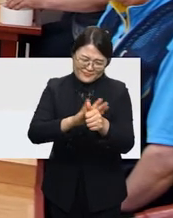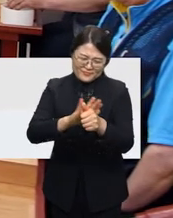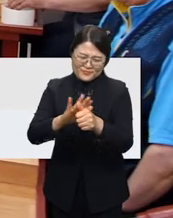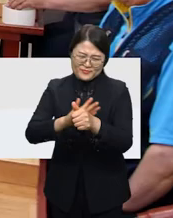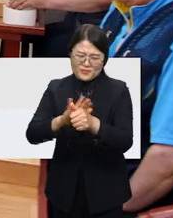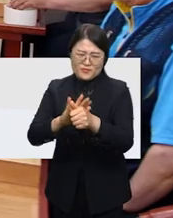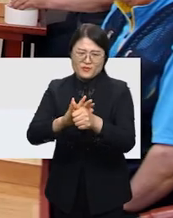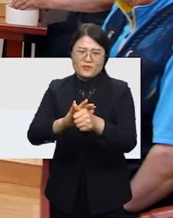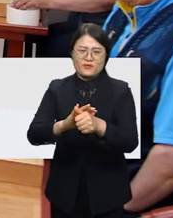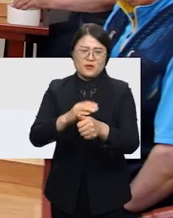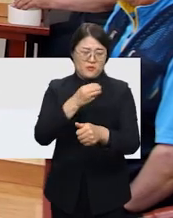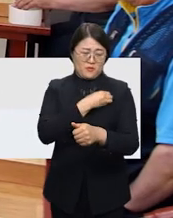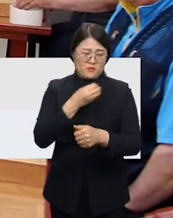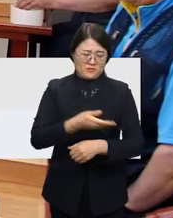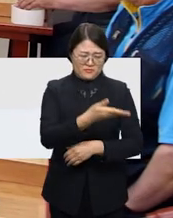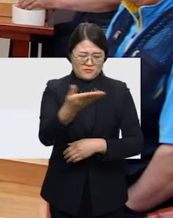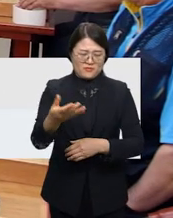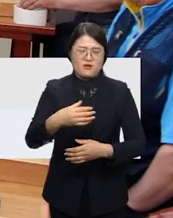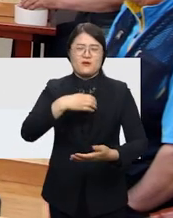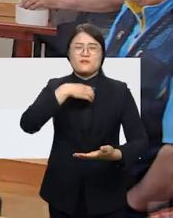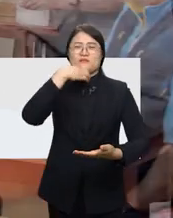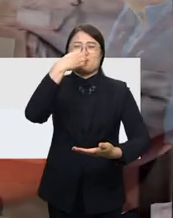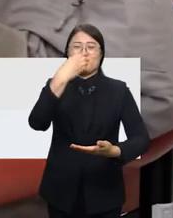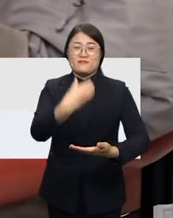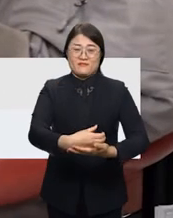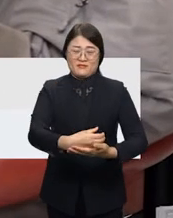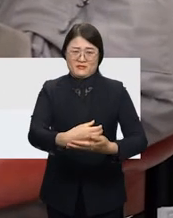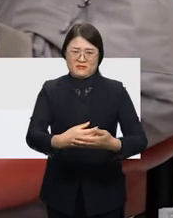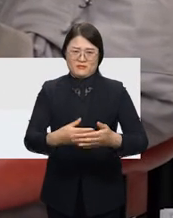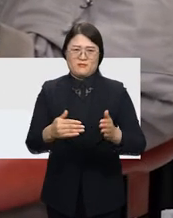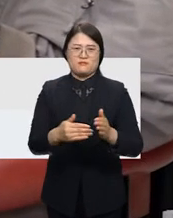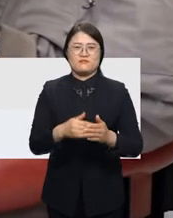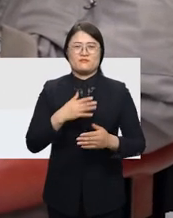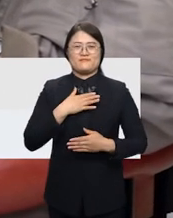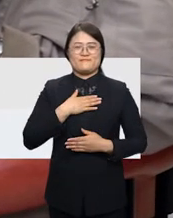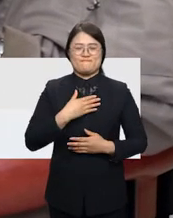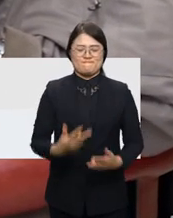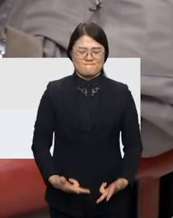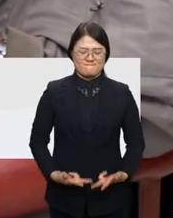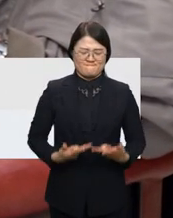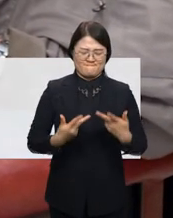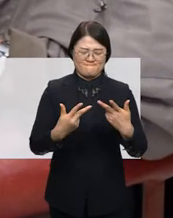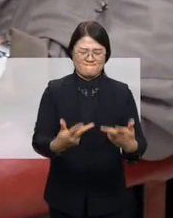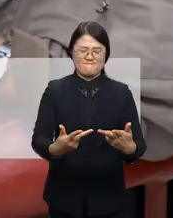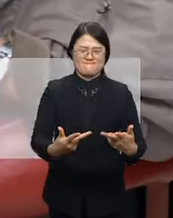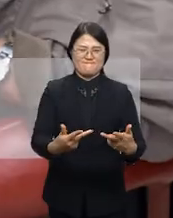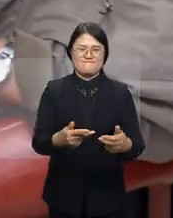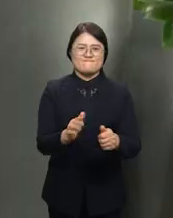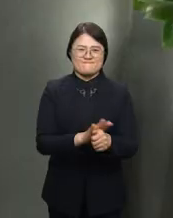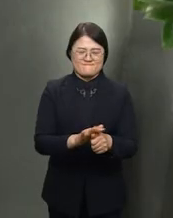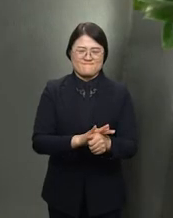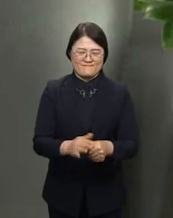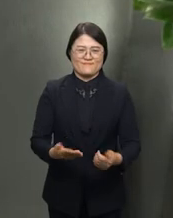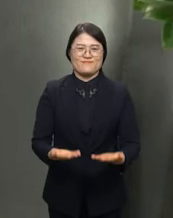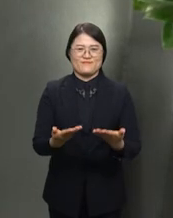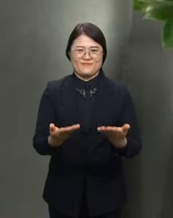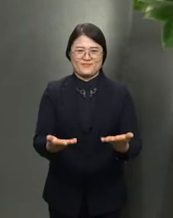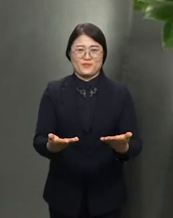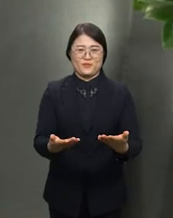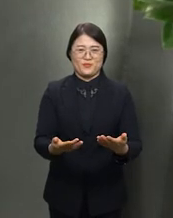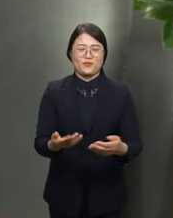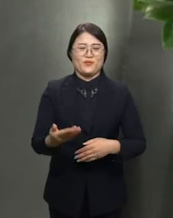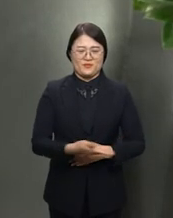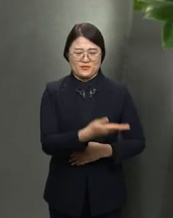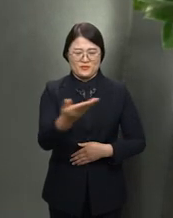아주 감동하실 때까지 저희들이 열심히 봉사하겠습니다. 우리 회장님들께서도 저를 잘